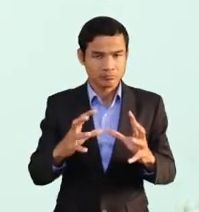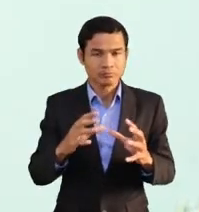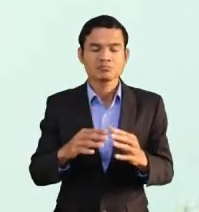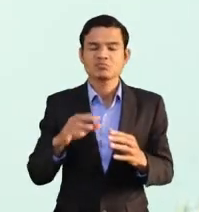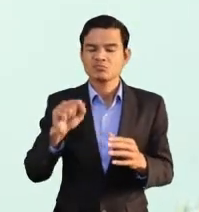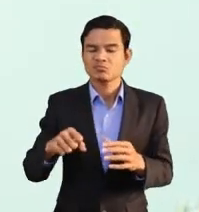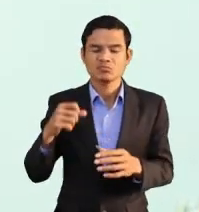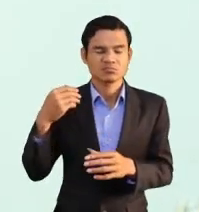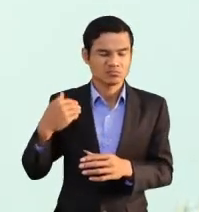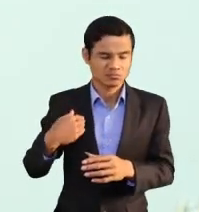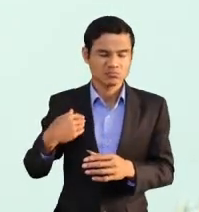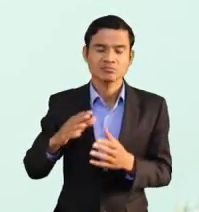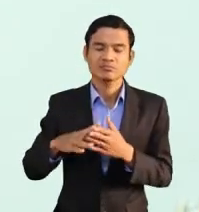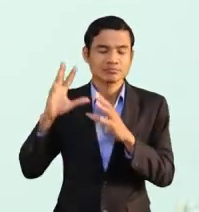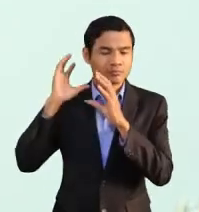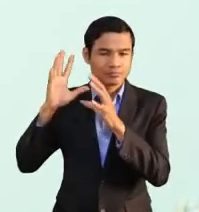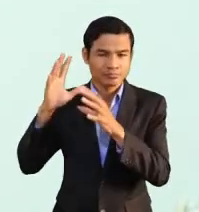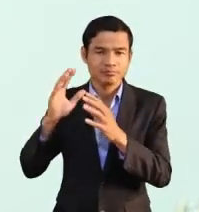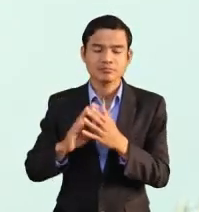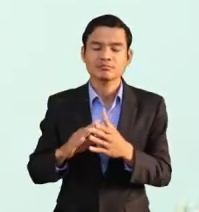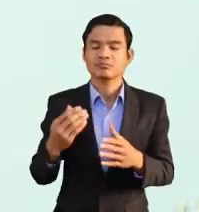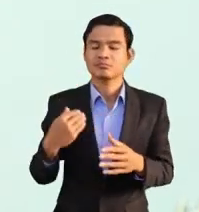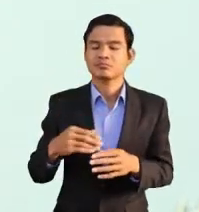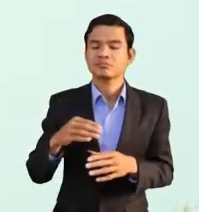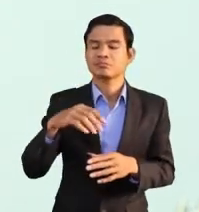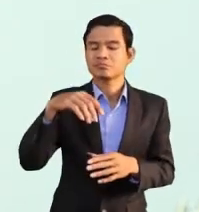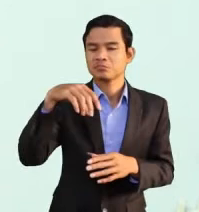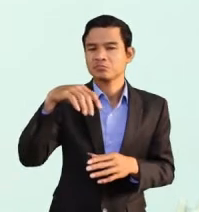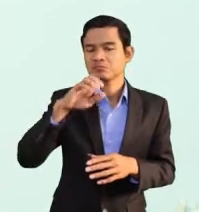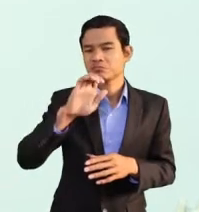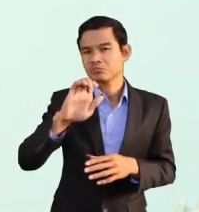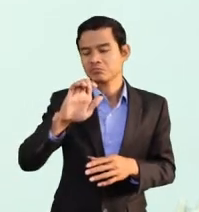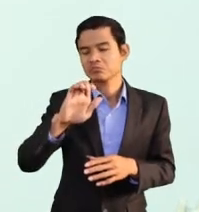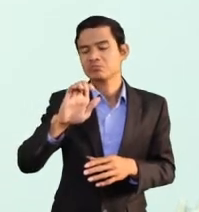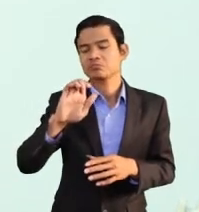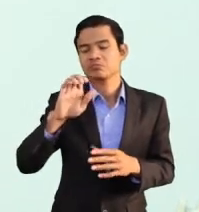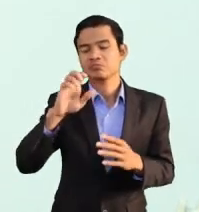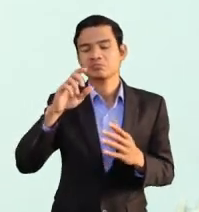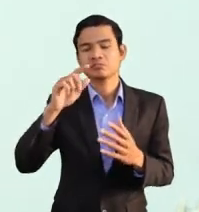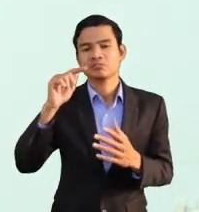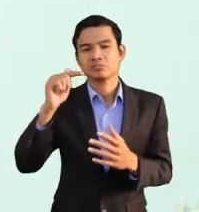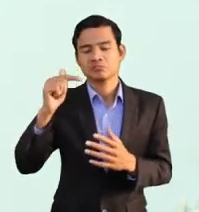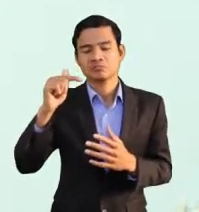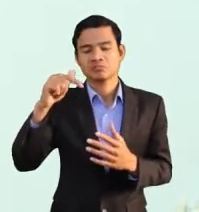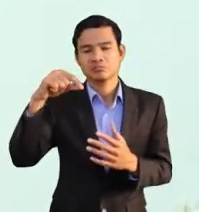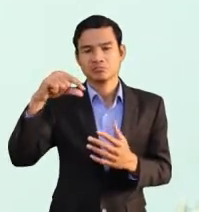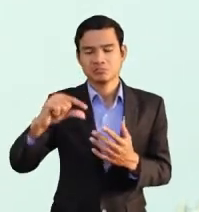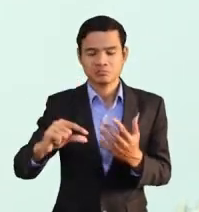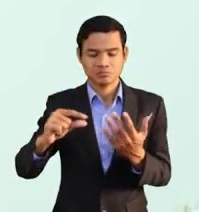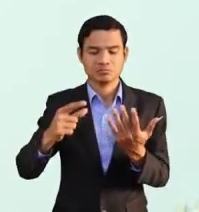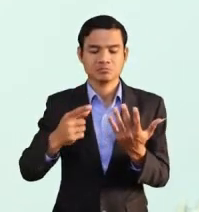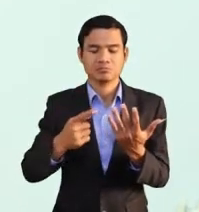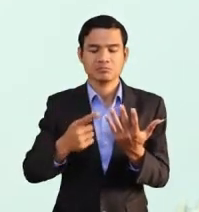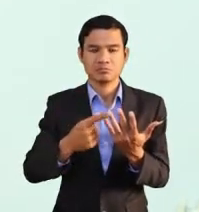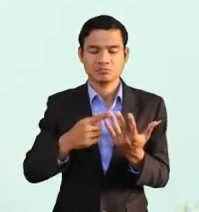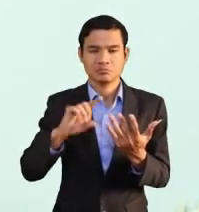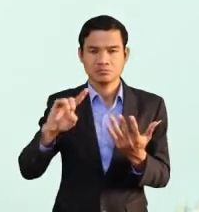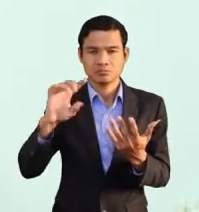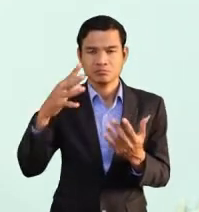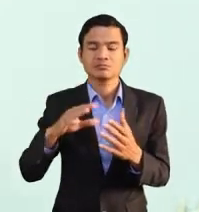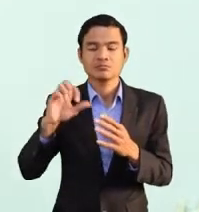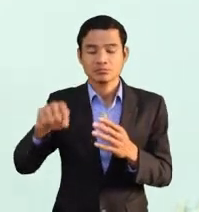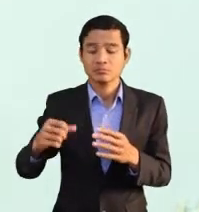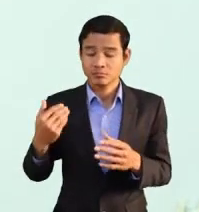tê chẳng pu phai đồn kì ắt hai chẳng cao mặt tê. Kì hai thá mùi thầy nè con á. Chà,